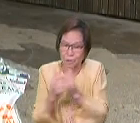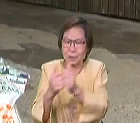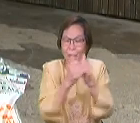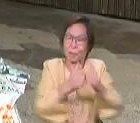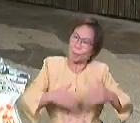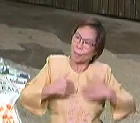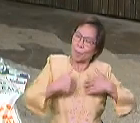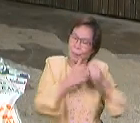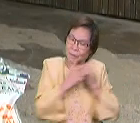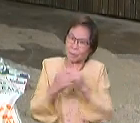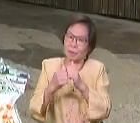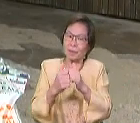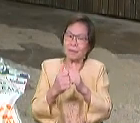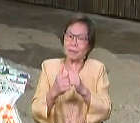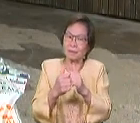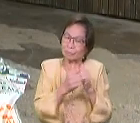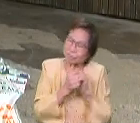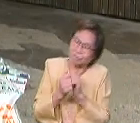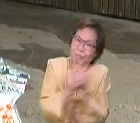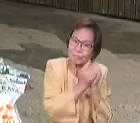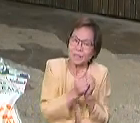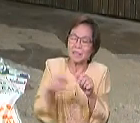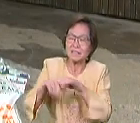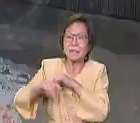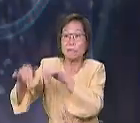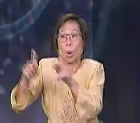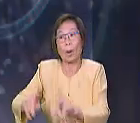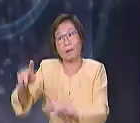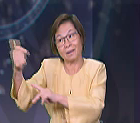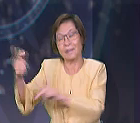bersama-sama, bergembira bersama-sama sebagaimana orang lain juga.